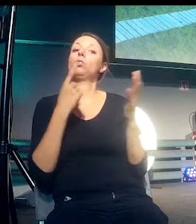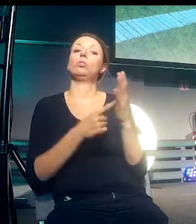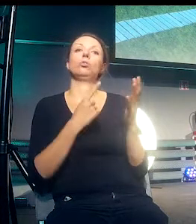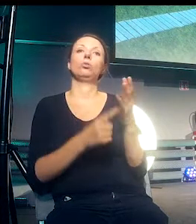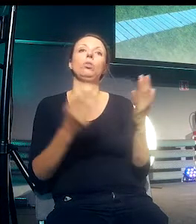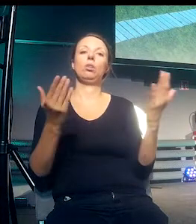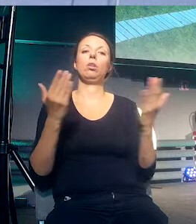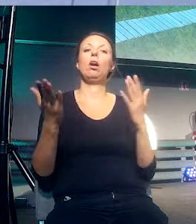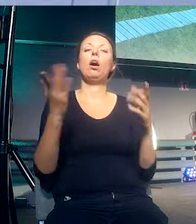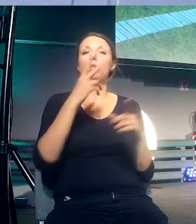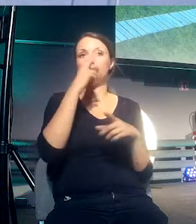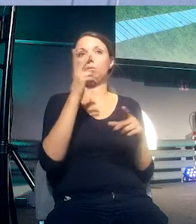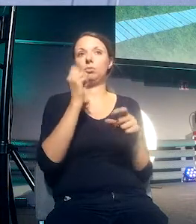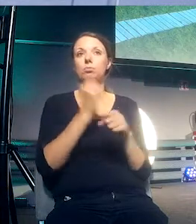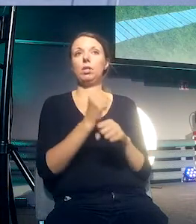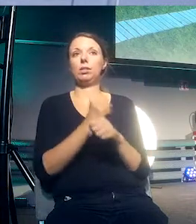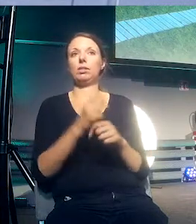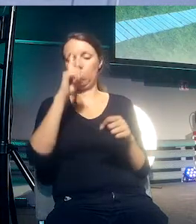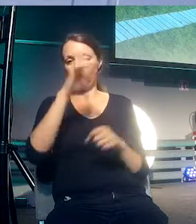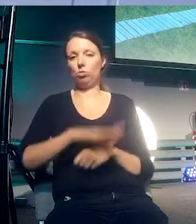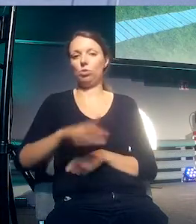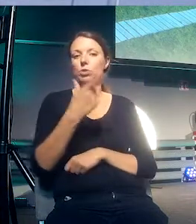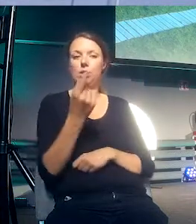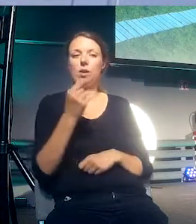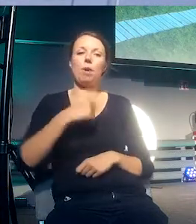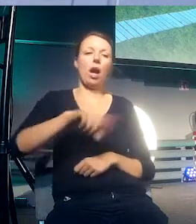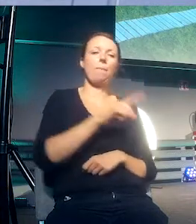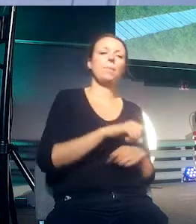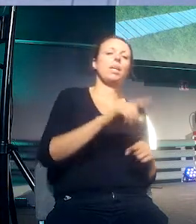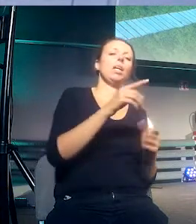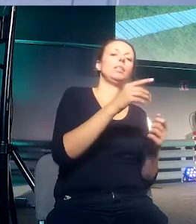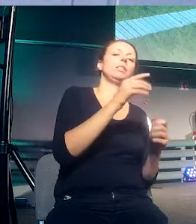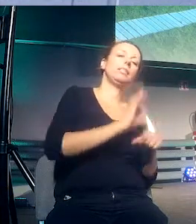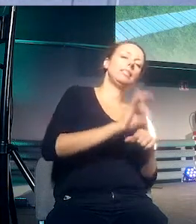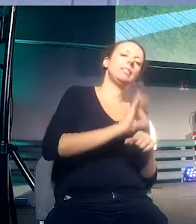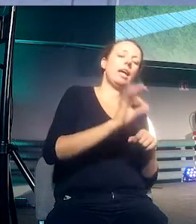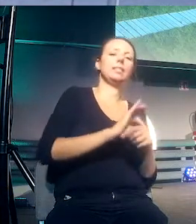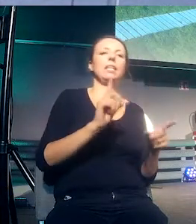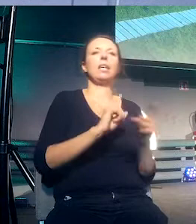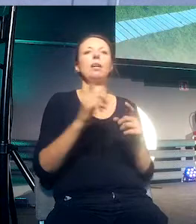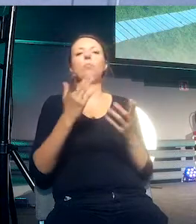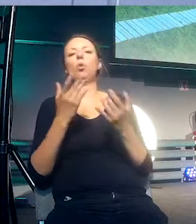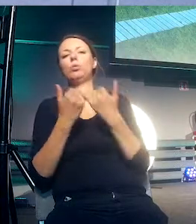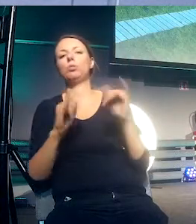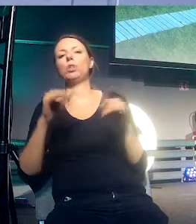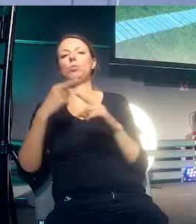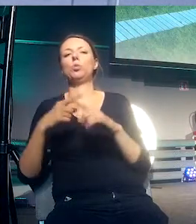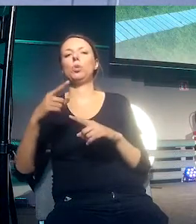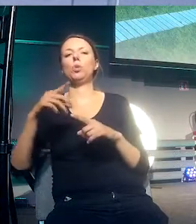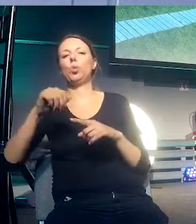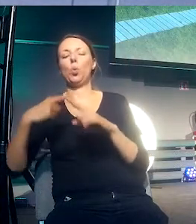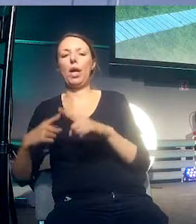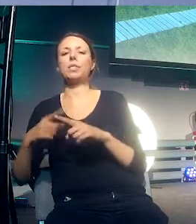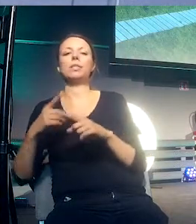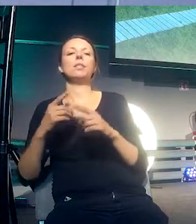tych ludzi w teamie, a my jako UX designerzy albo UX team często stoimy rozglądając się na boki i